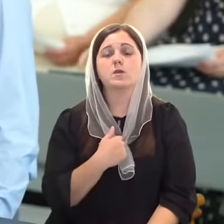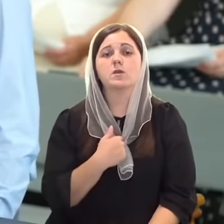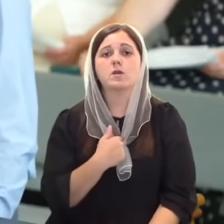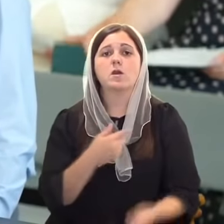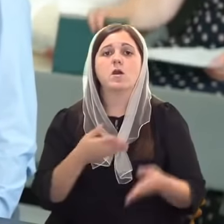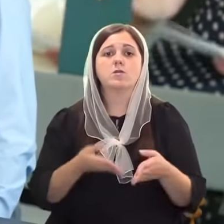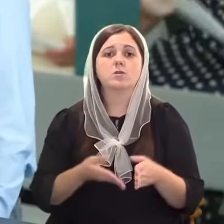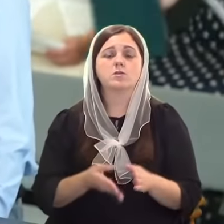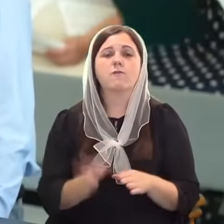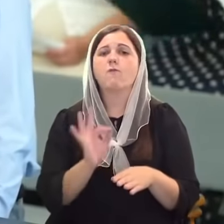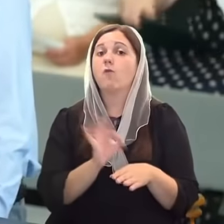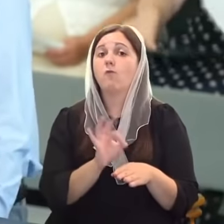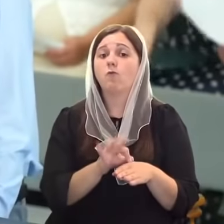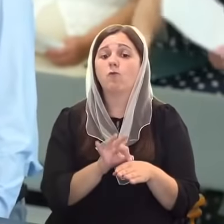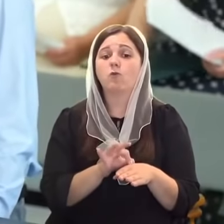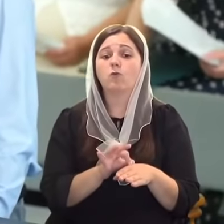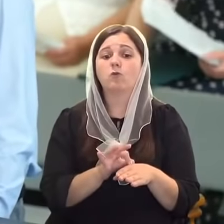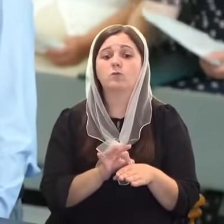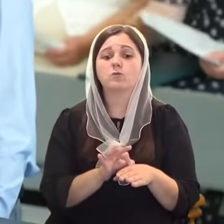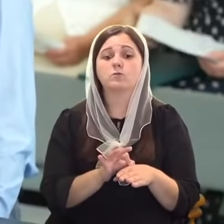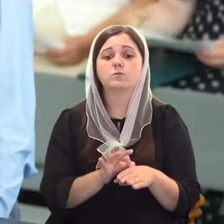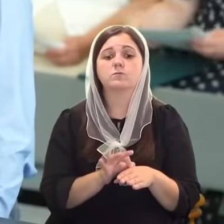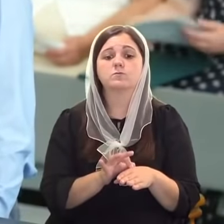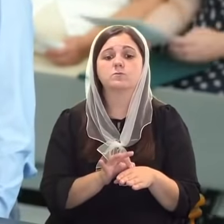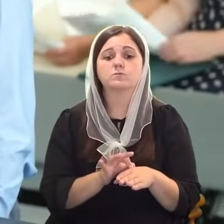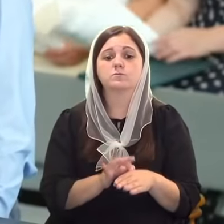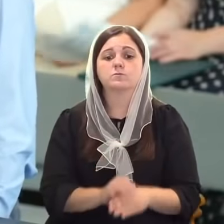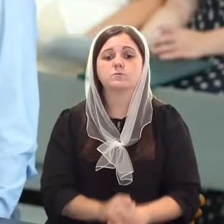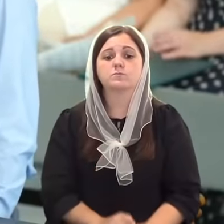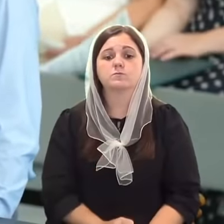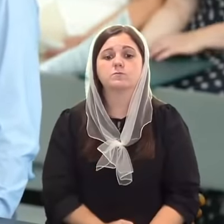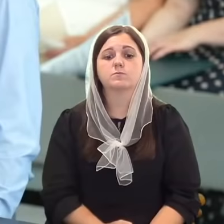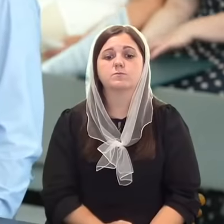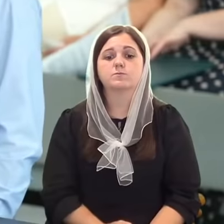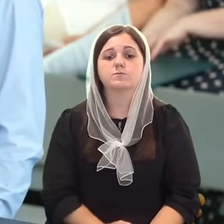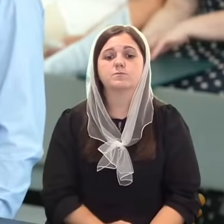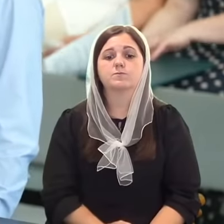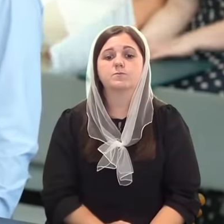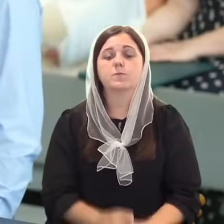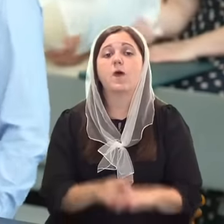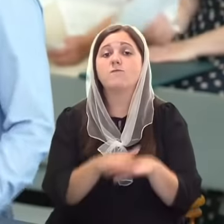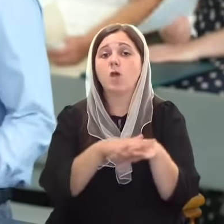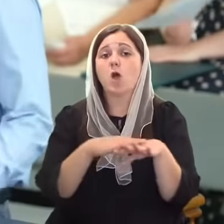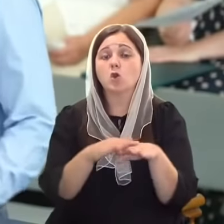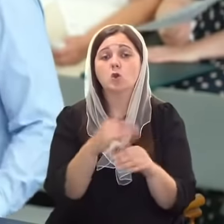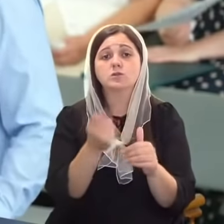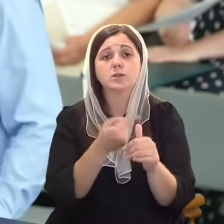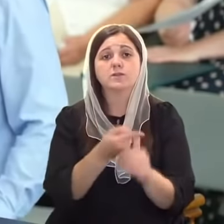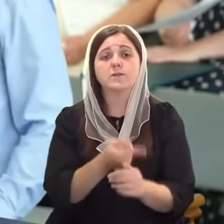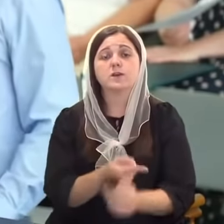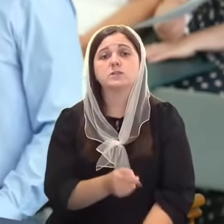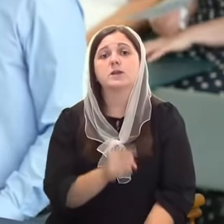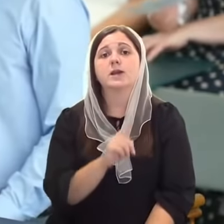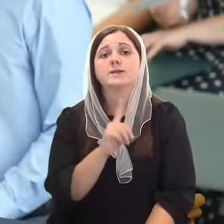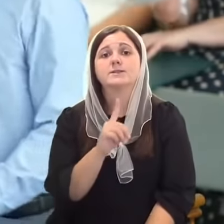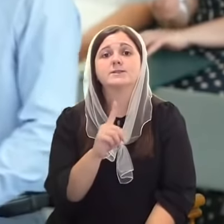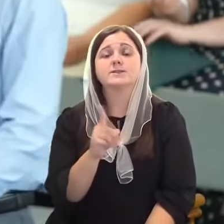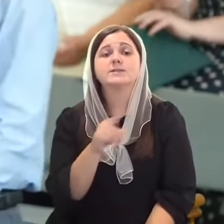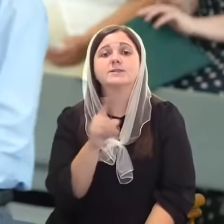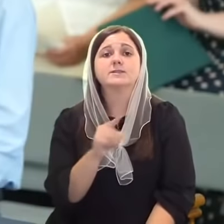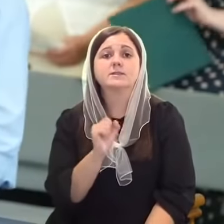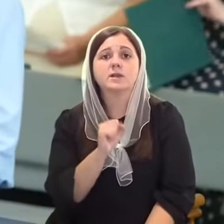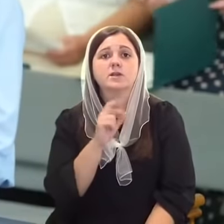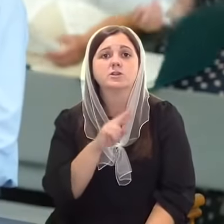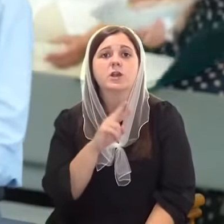страшным диагнозом, с очень страшной патологией. В народе это называется заячья губа, а